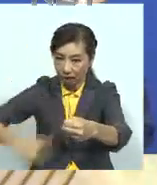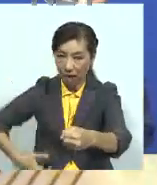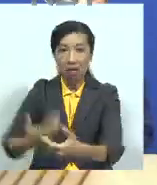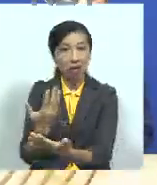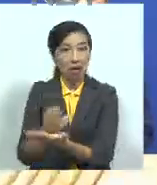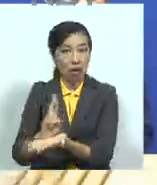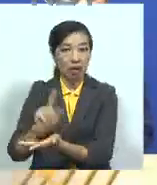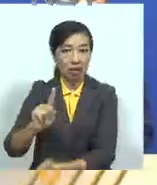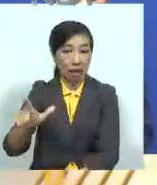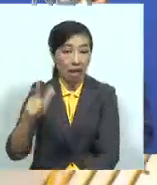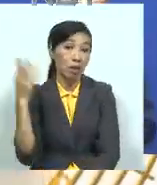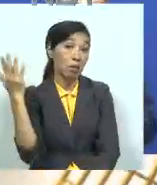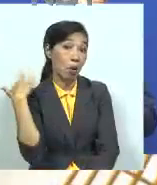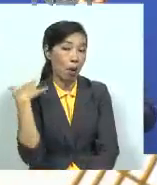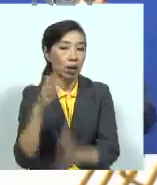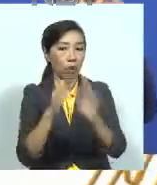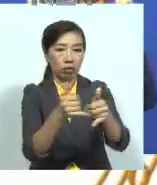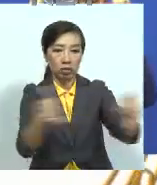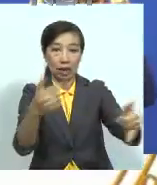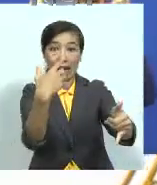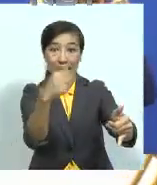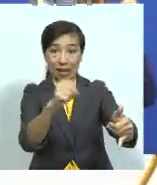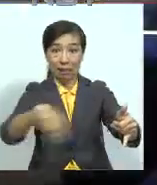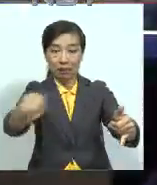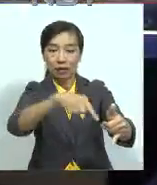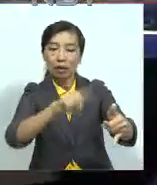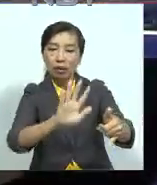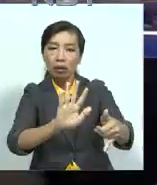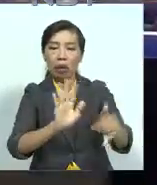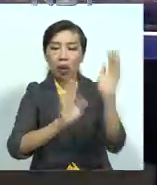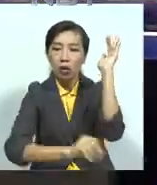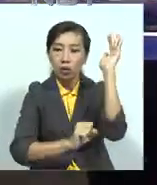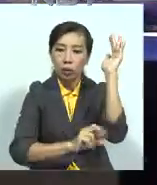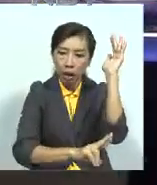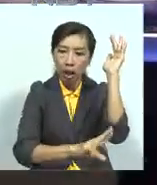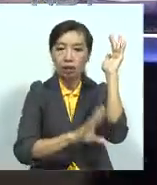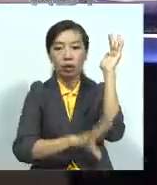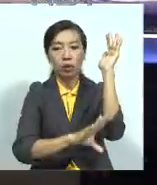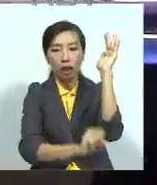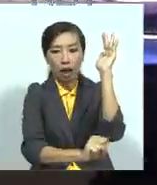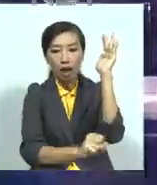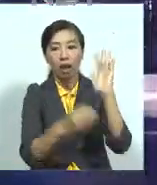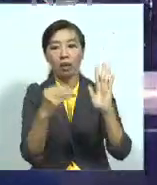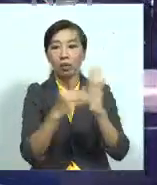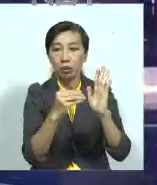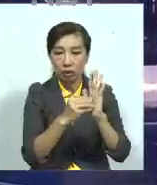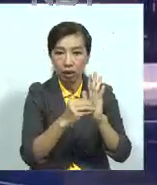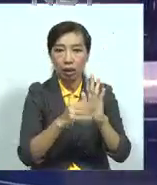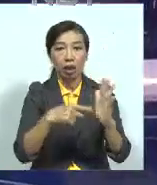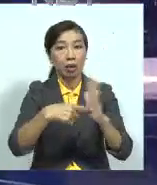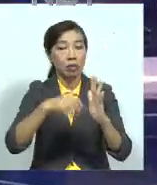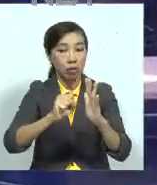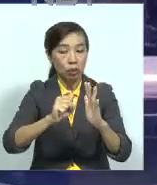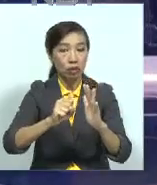คนสุดท้ายจากผู้เข้าประกวด10คนซึ่งเป็นตัวแทนจากสุราษฎร์ธานีสงขลากรุงเทพมหานครสมุทรป